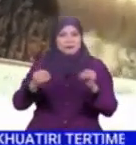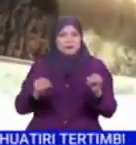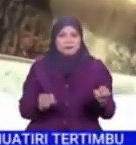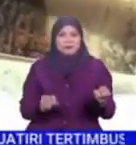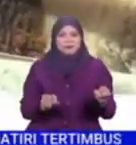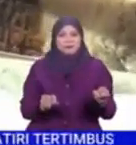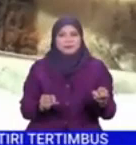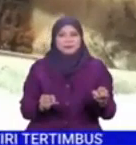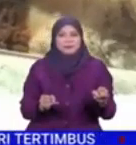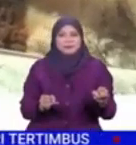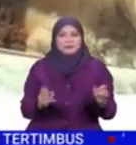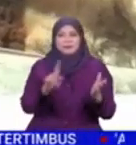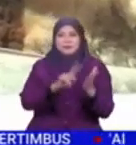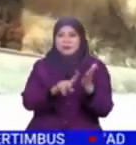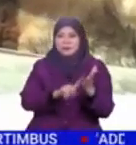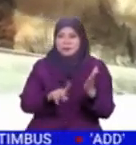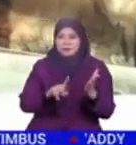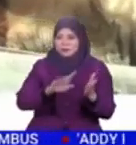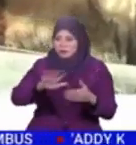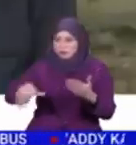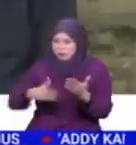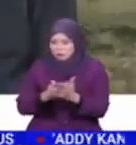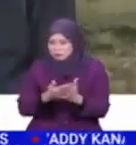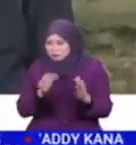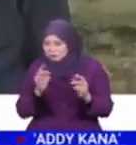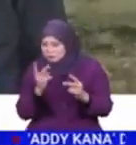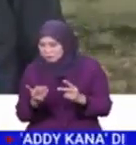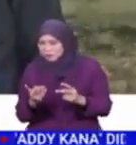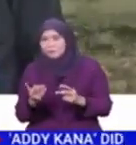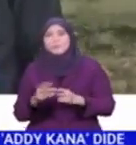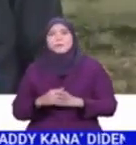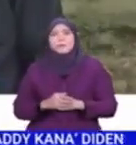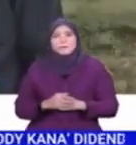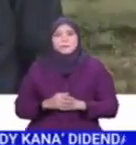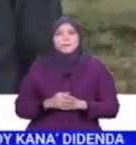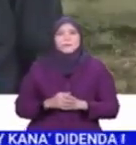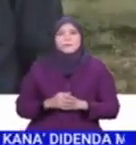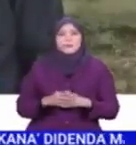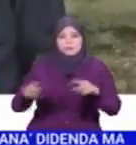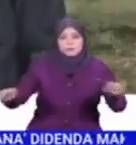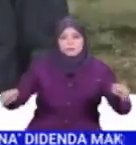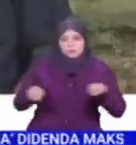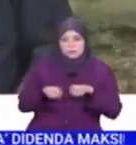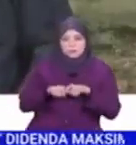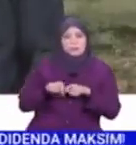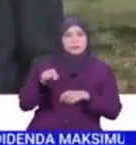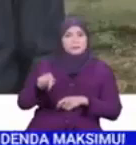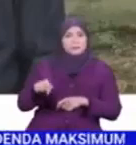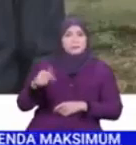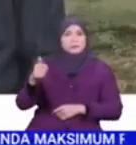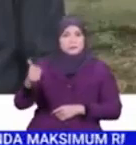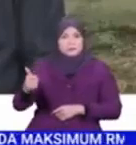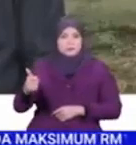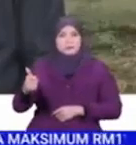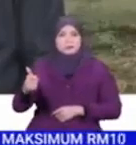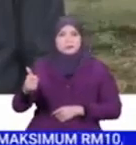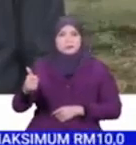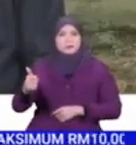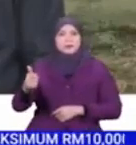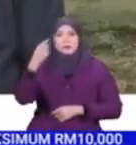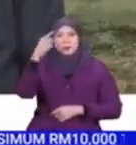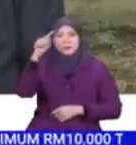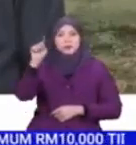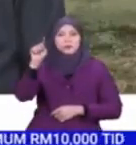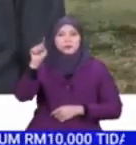Spanyol lihat keseluruhannya semula dan mana-mana yang berpotensi untuk kita jadikan eh